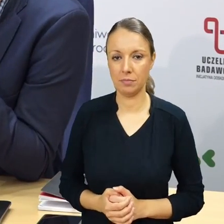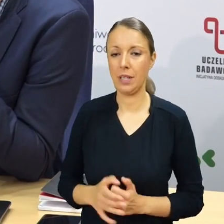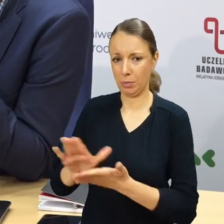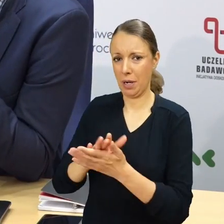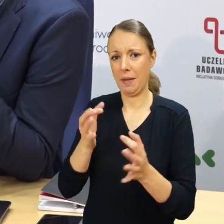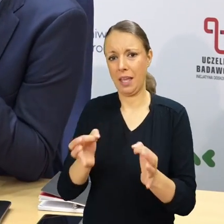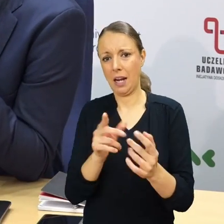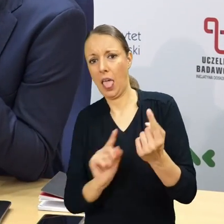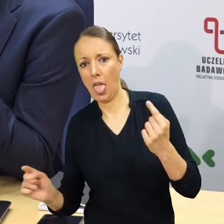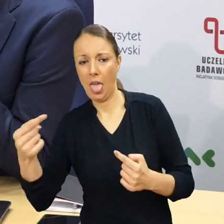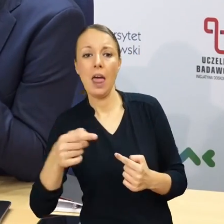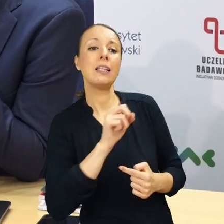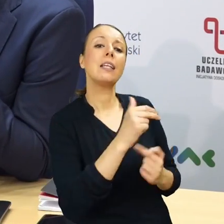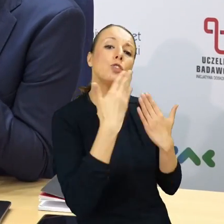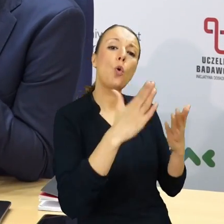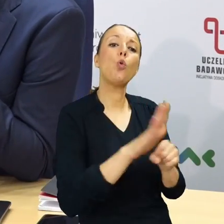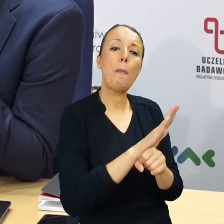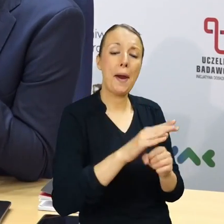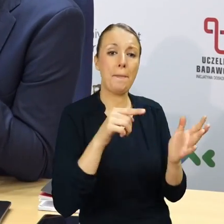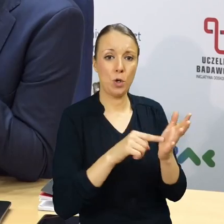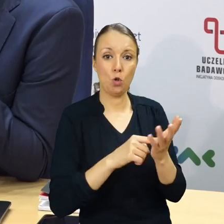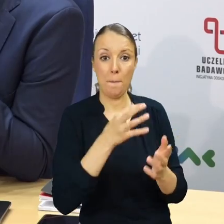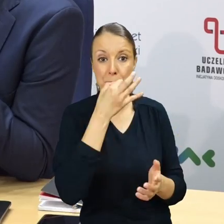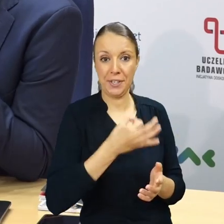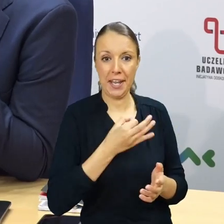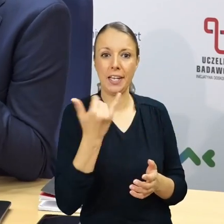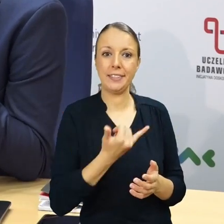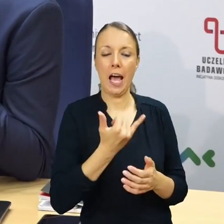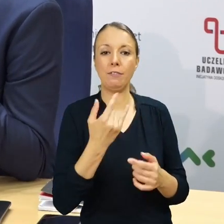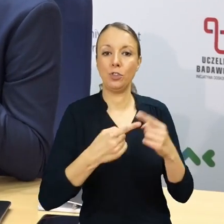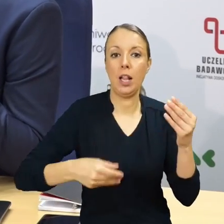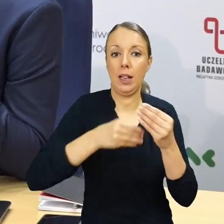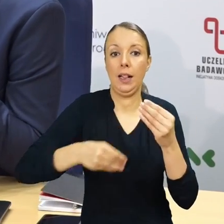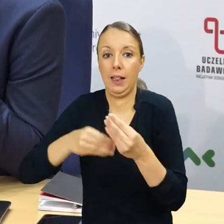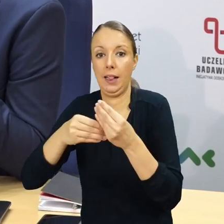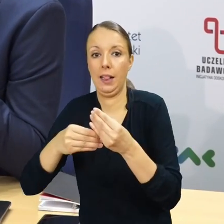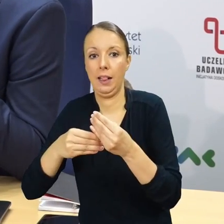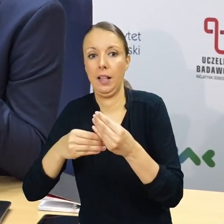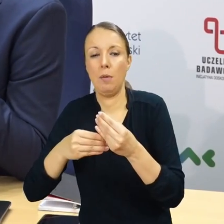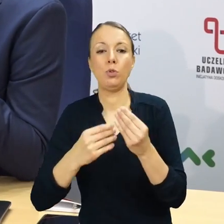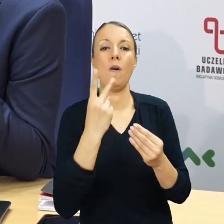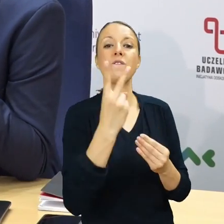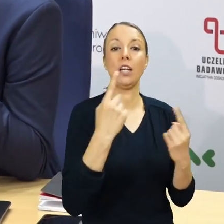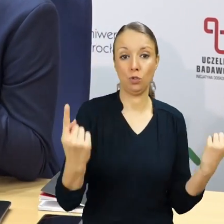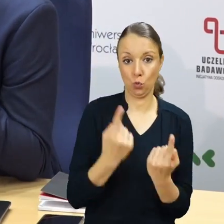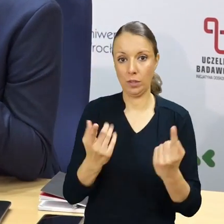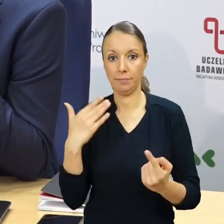do tego pytania się sprowadza w sytuacji, w której są dwa scenariusze. Jeden jest ten, w